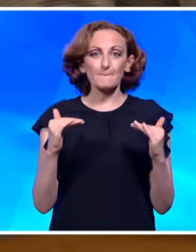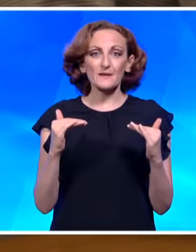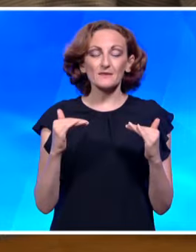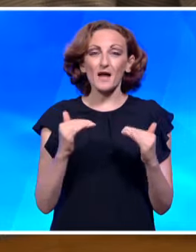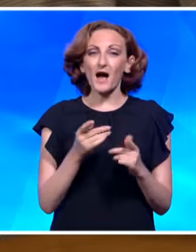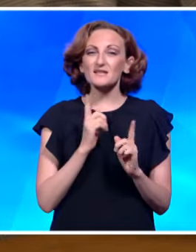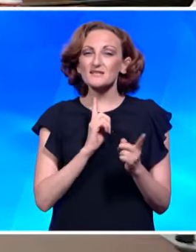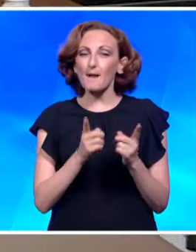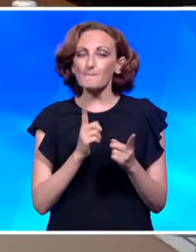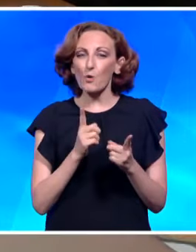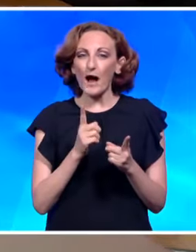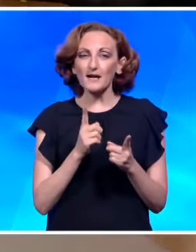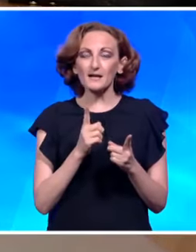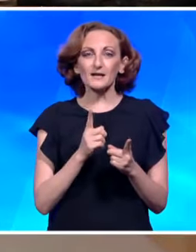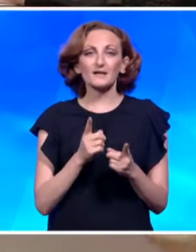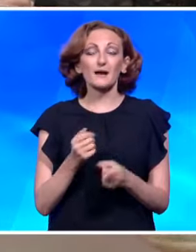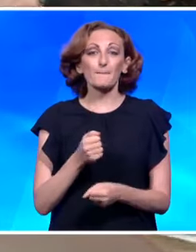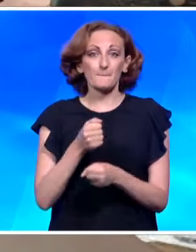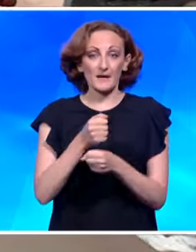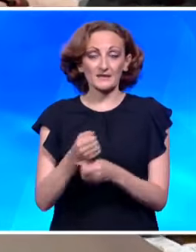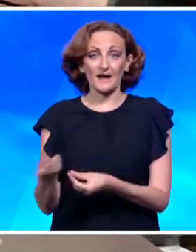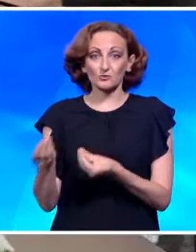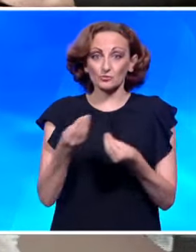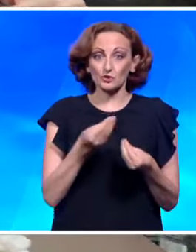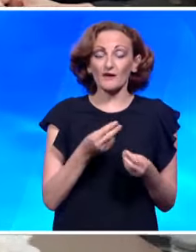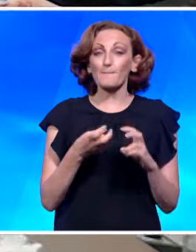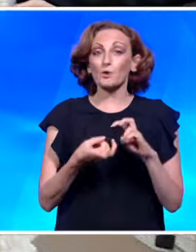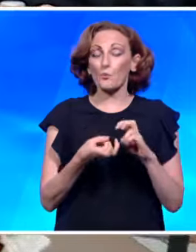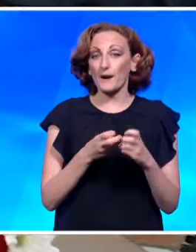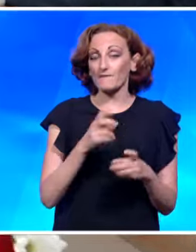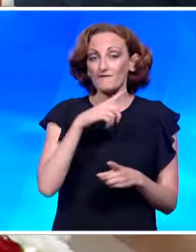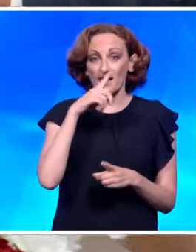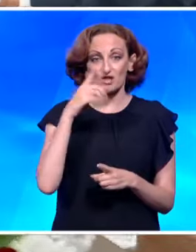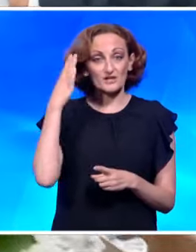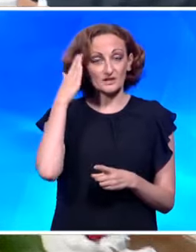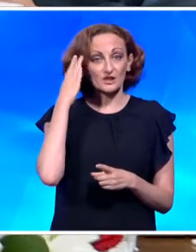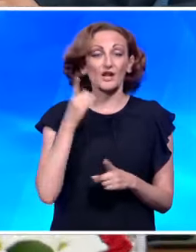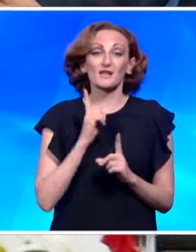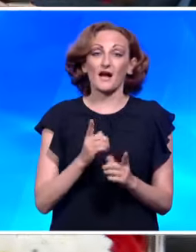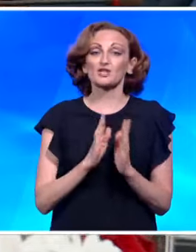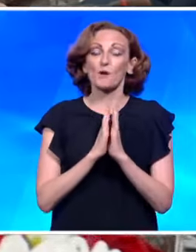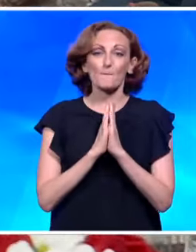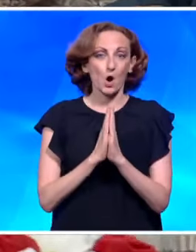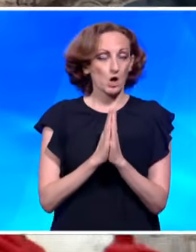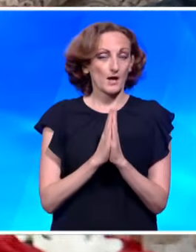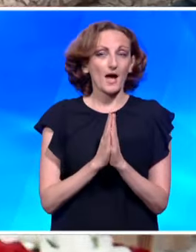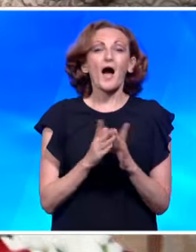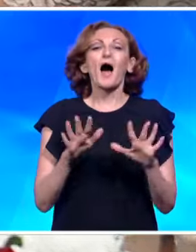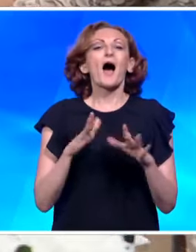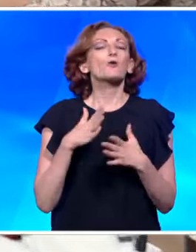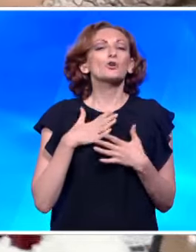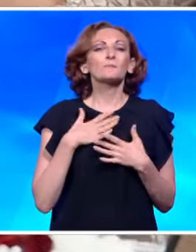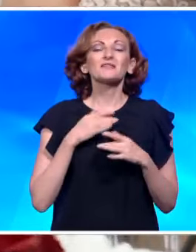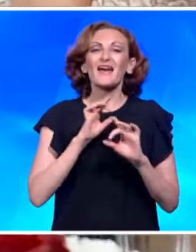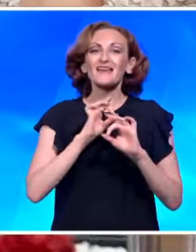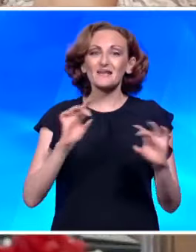към мандатоносителя, това е изключително важен проблем за държавата. Така че, моля, ако имате